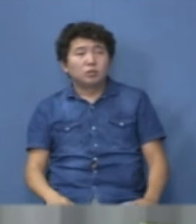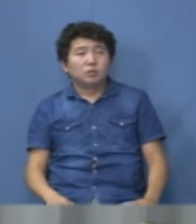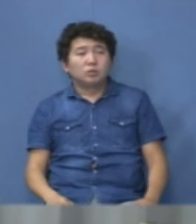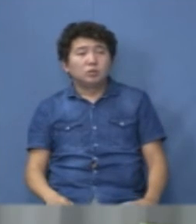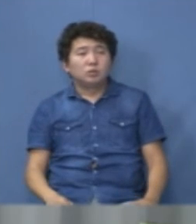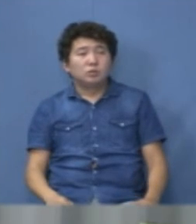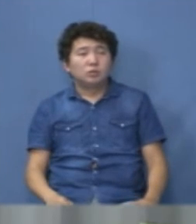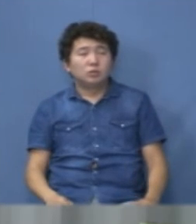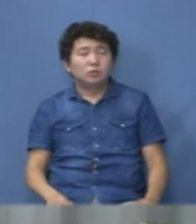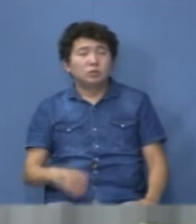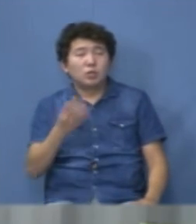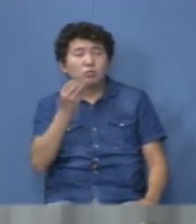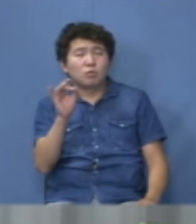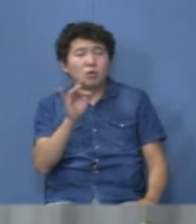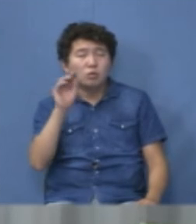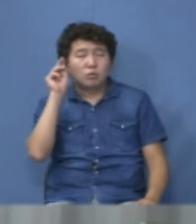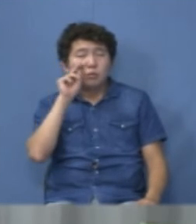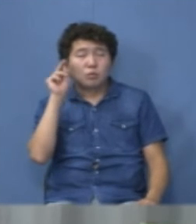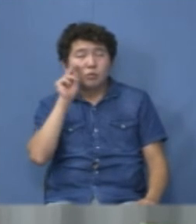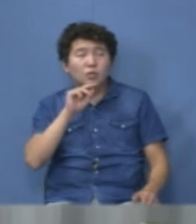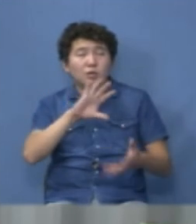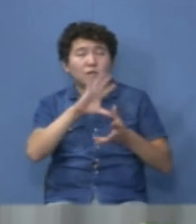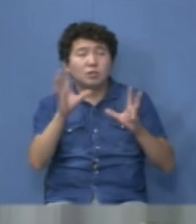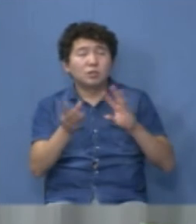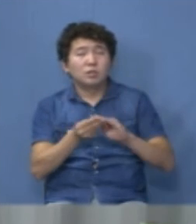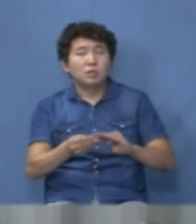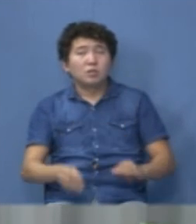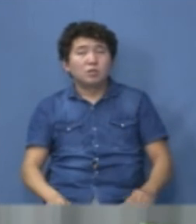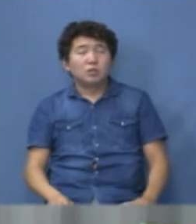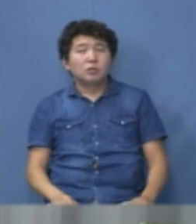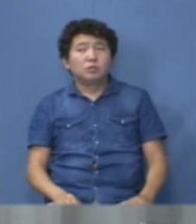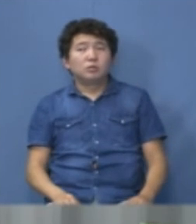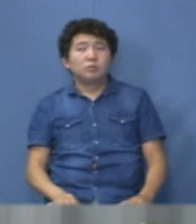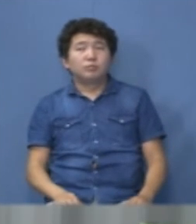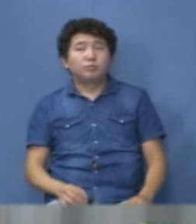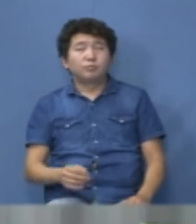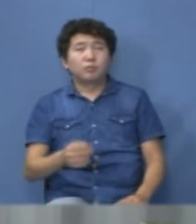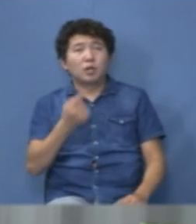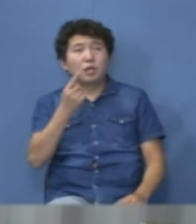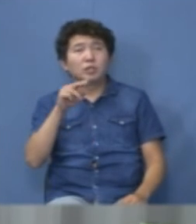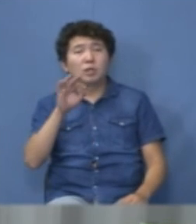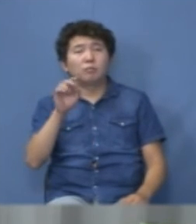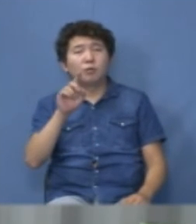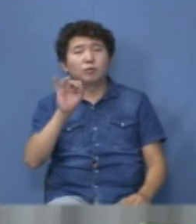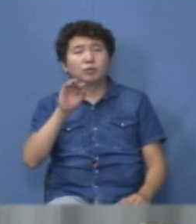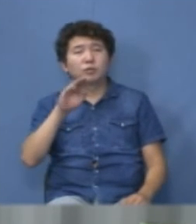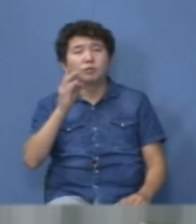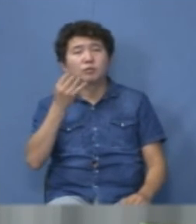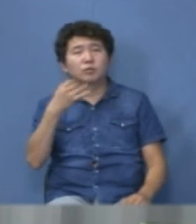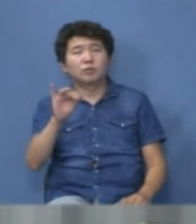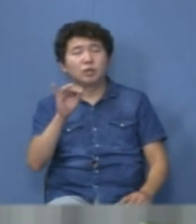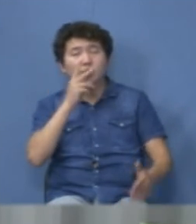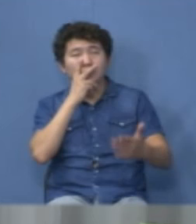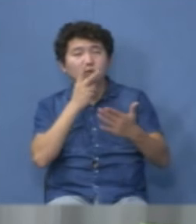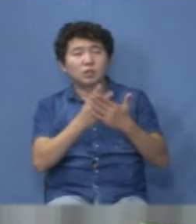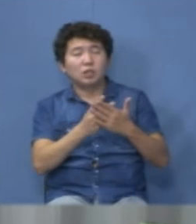учить и учить. И в целом одни только позитивные у меня взгляды,